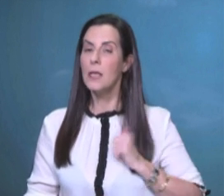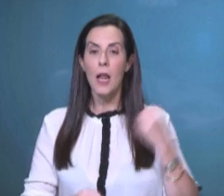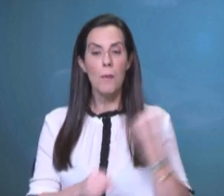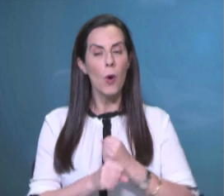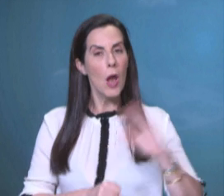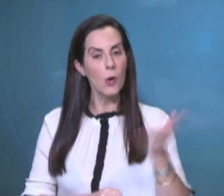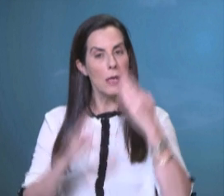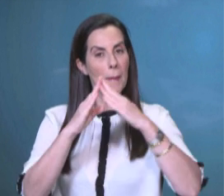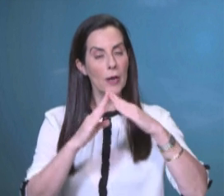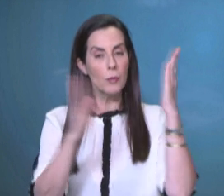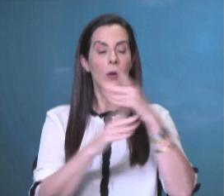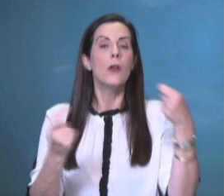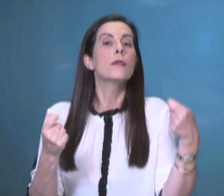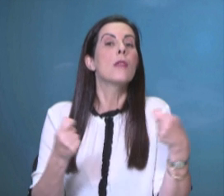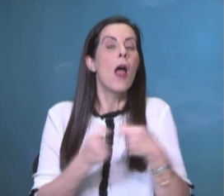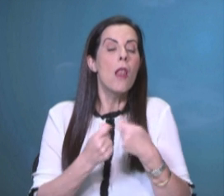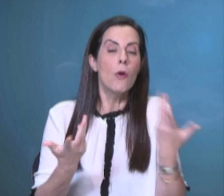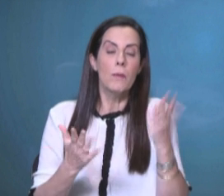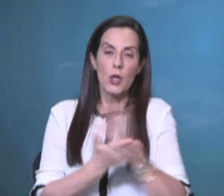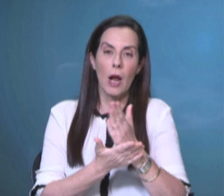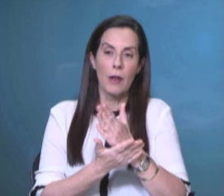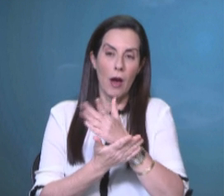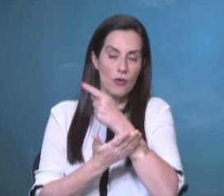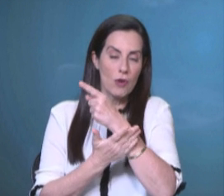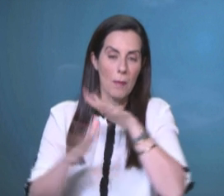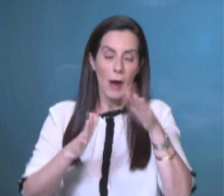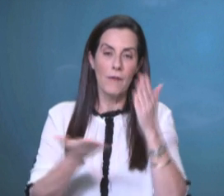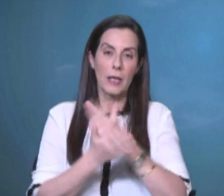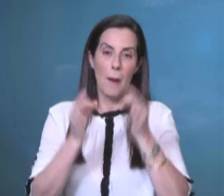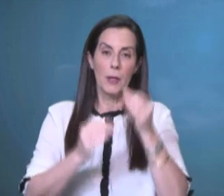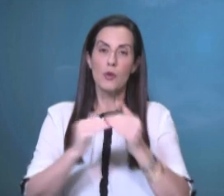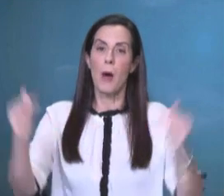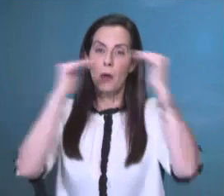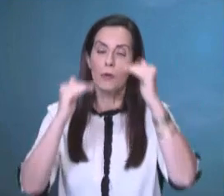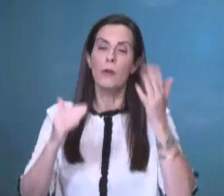מחבלים בהתאם למדיניות הדרג המדיני ופסיקת בג"ץ, ובוחן כל מקרה לגופו.